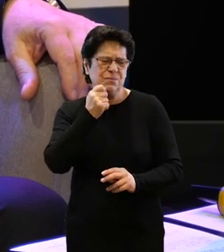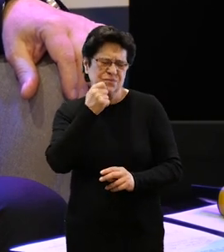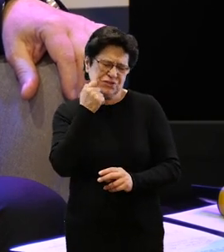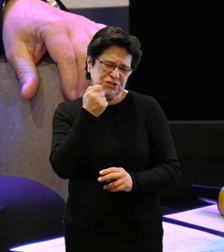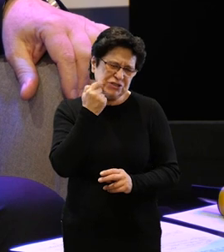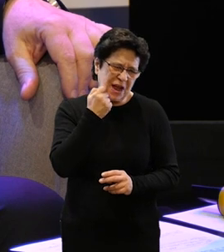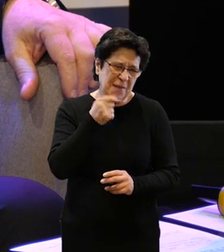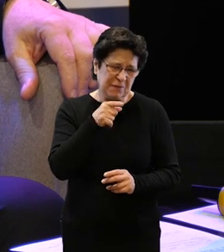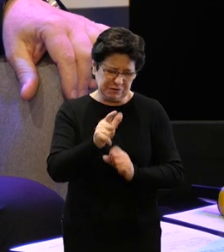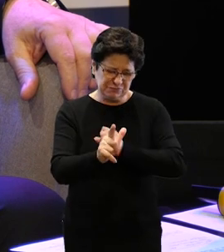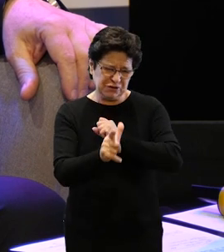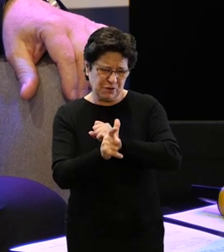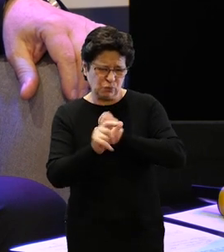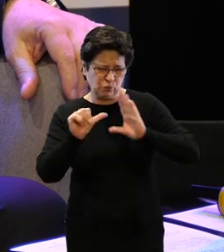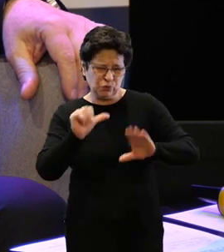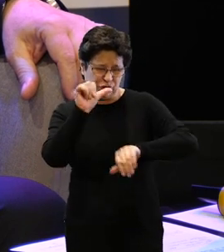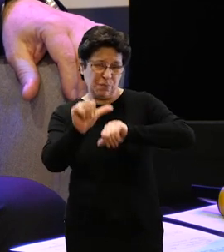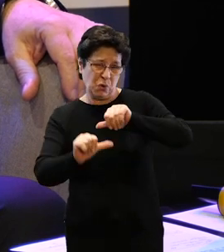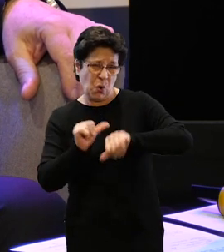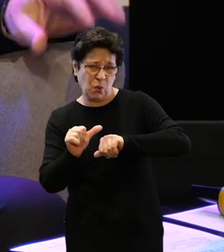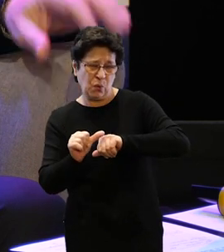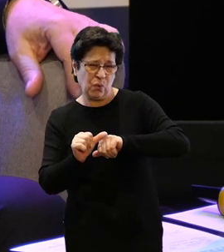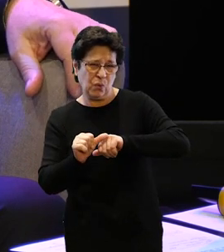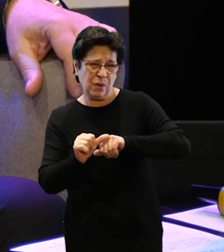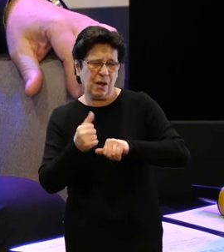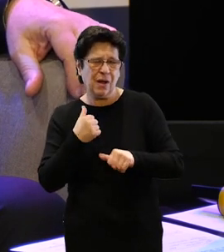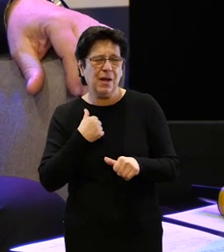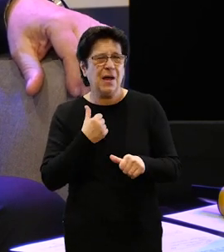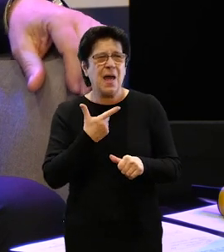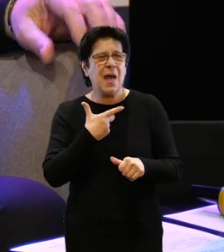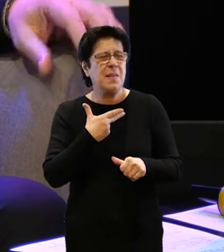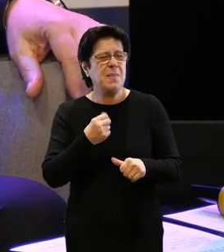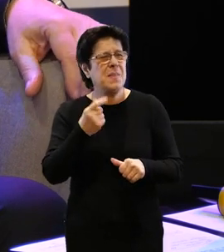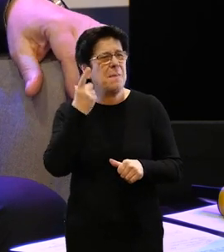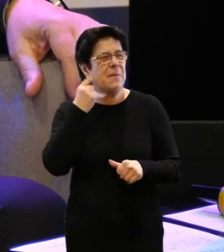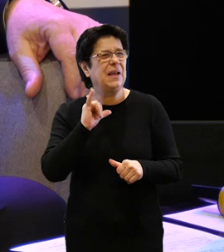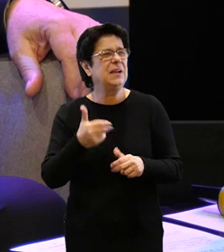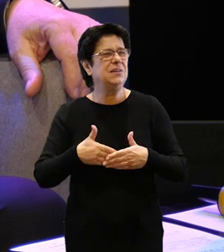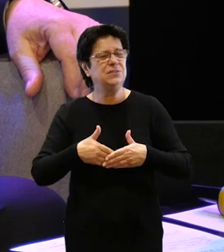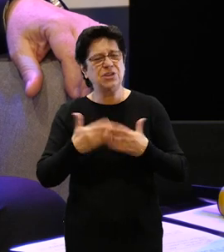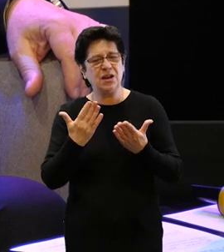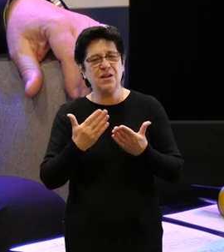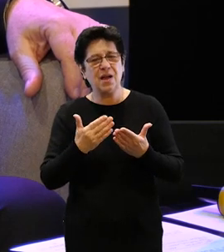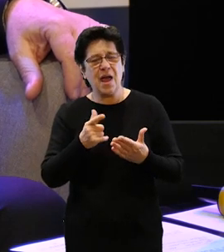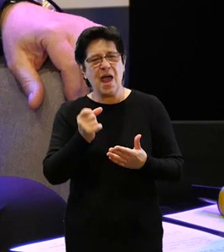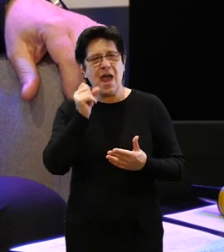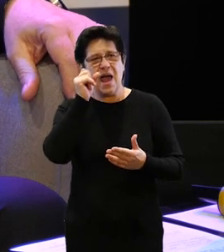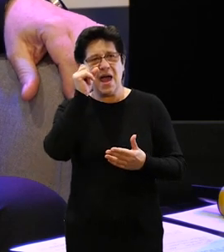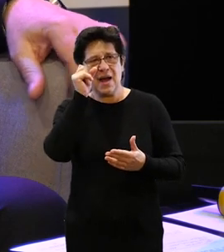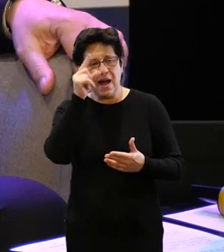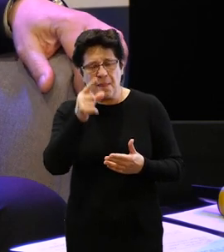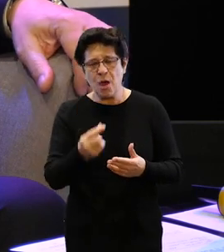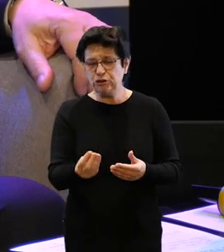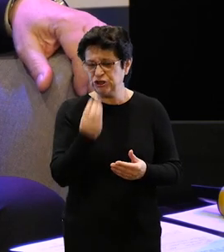tym jest bo w tym 76 roku nie pamiętam który to był dzień ale w każdym razie Rano zjadł